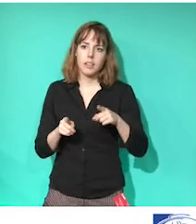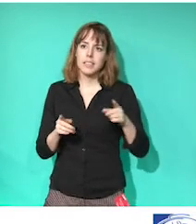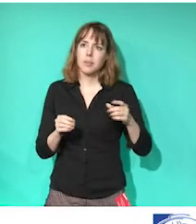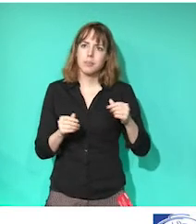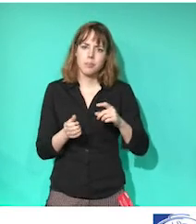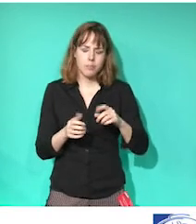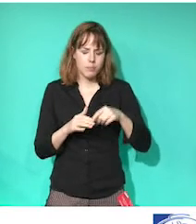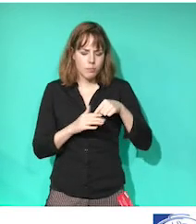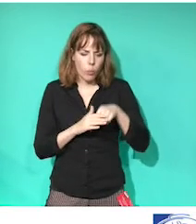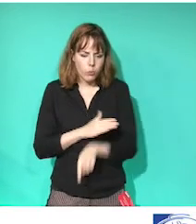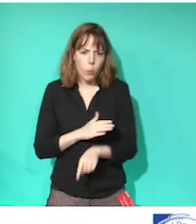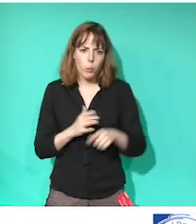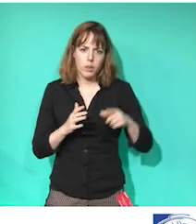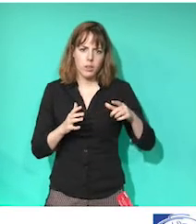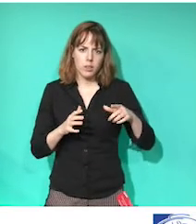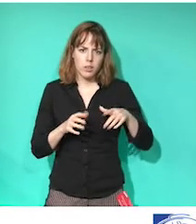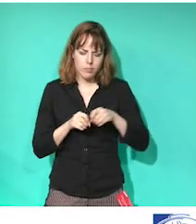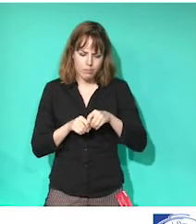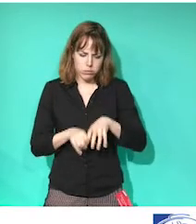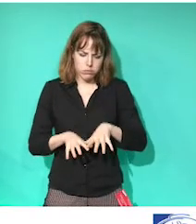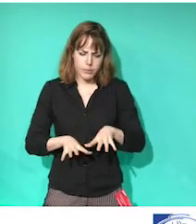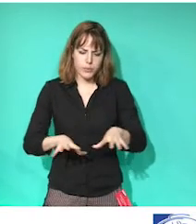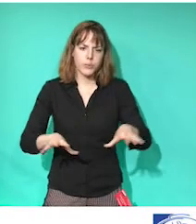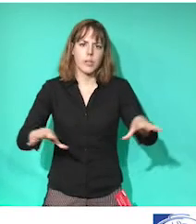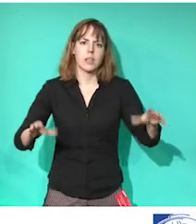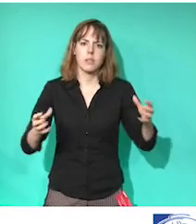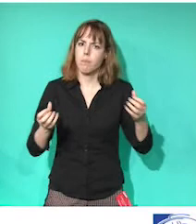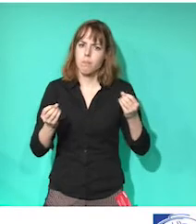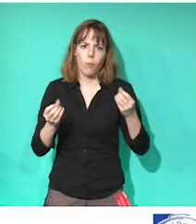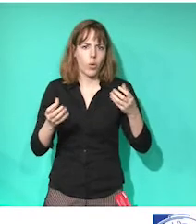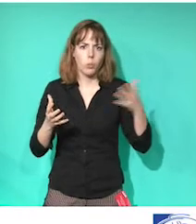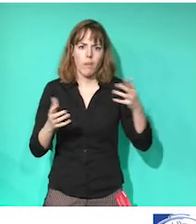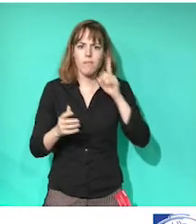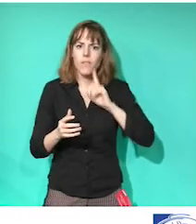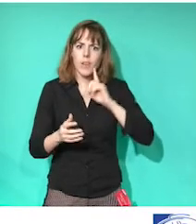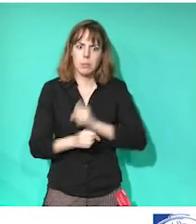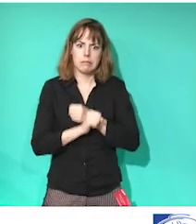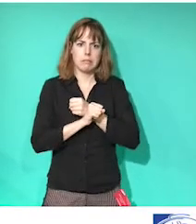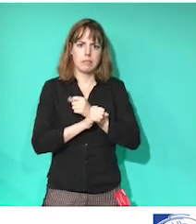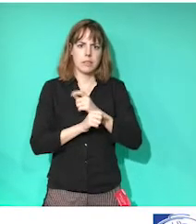tentaculaire qui entrave complètement la liberté des femmes, leur